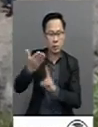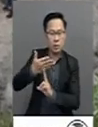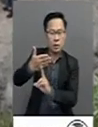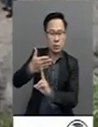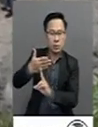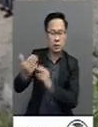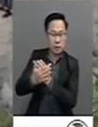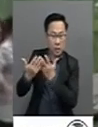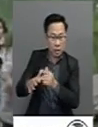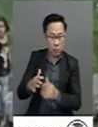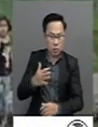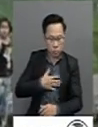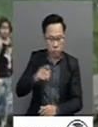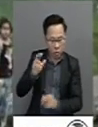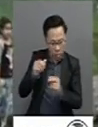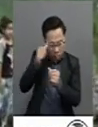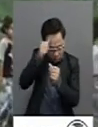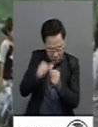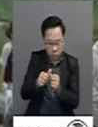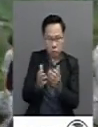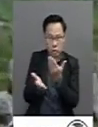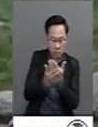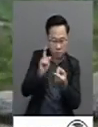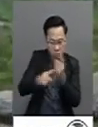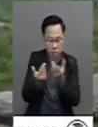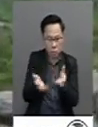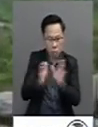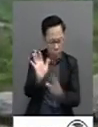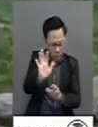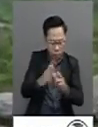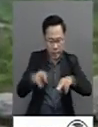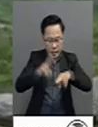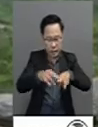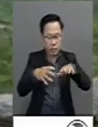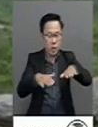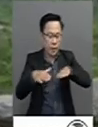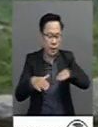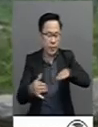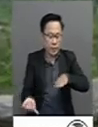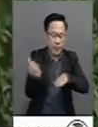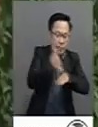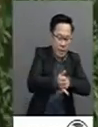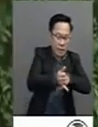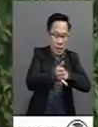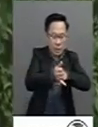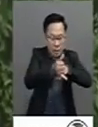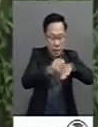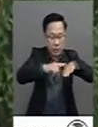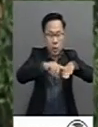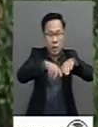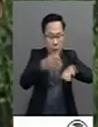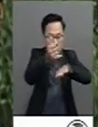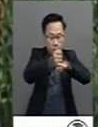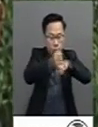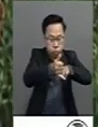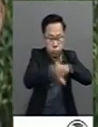ต่ว่าด้วยความที่เราอยากจะเซลฟี่ก็ต้องระมัดระวังเตือนเพื่อนเตือนครอบครัวด้วยนะคะใครจะไปถ่ายรูปแถวนั้น จากภูเขานะคะไปดูกัน